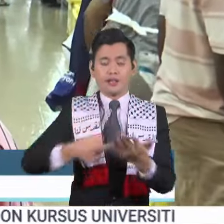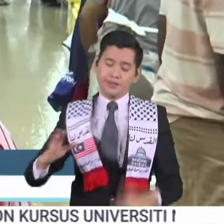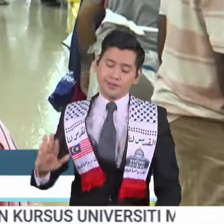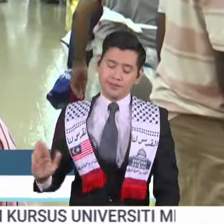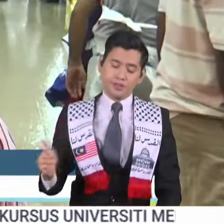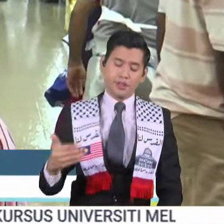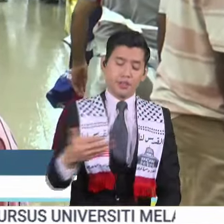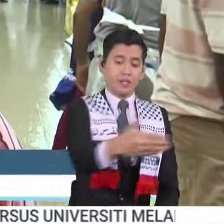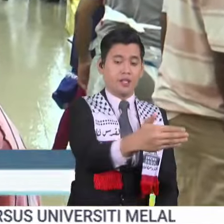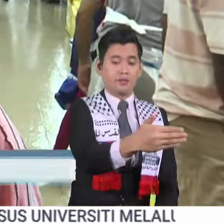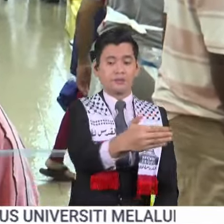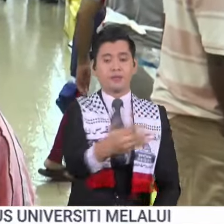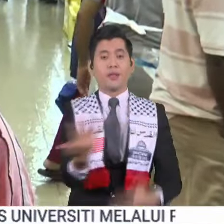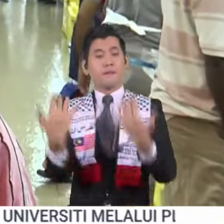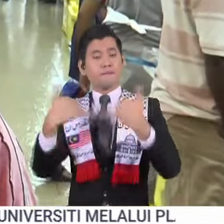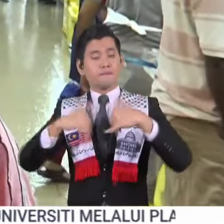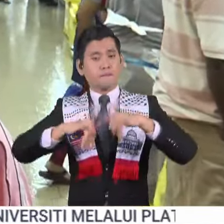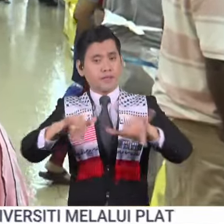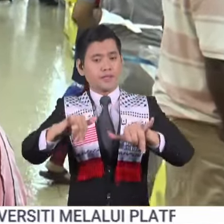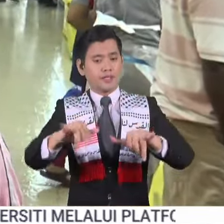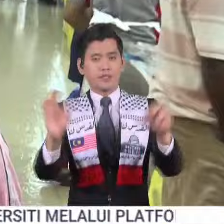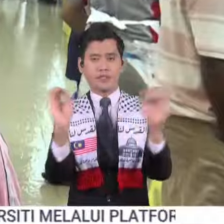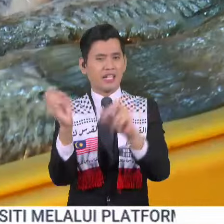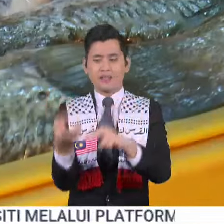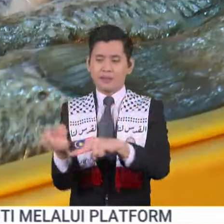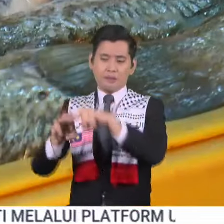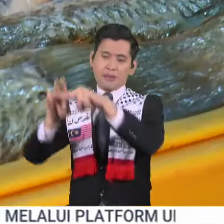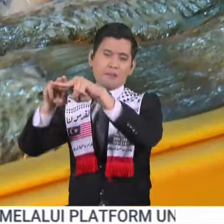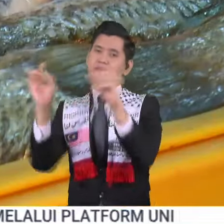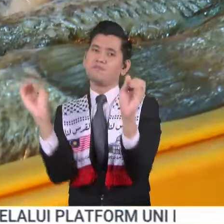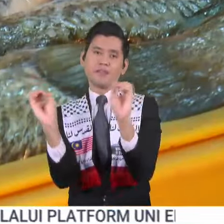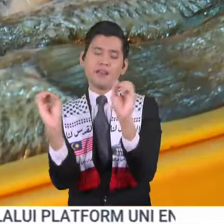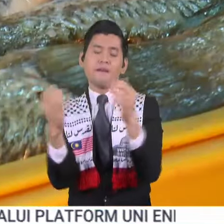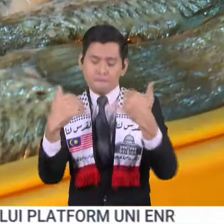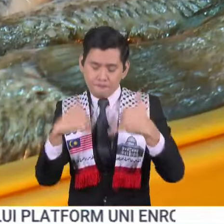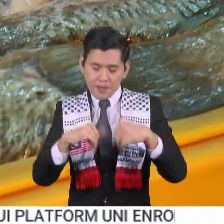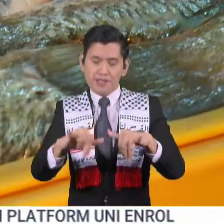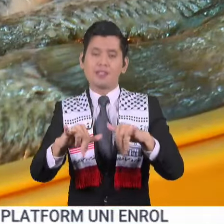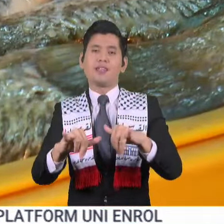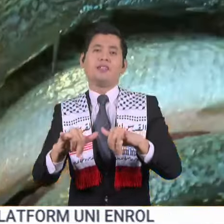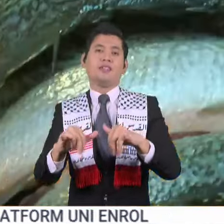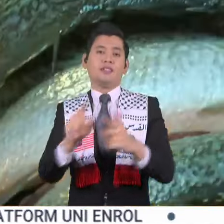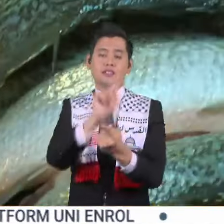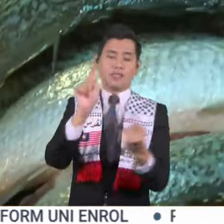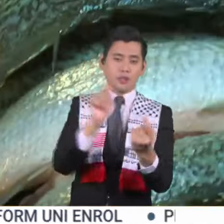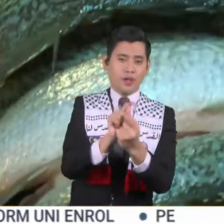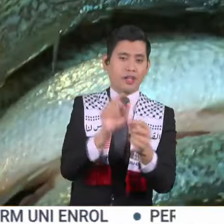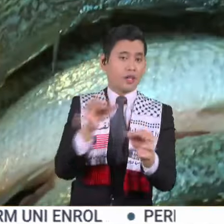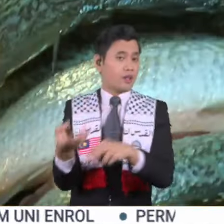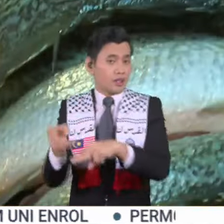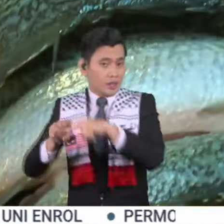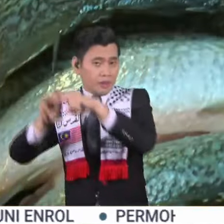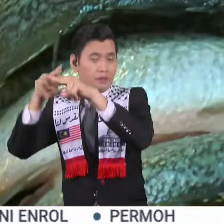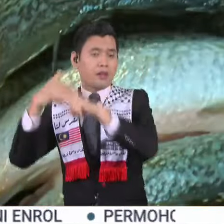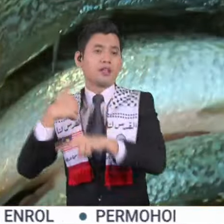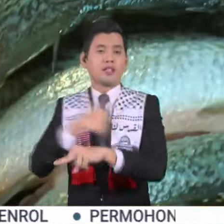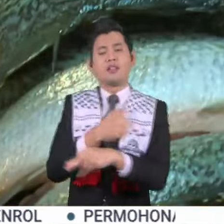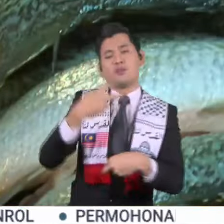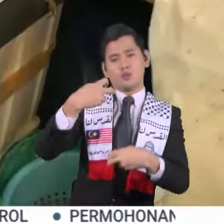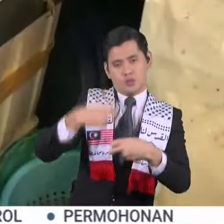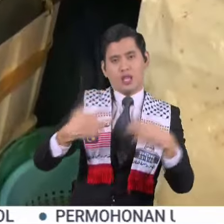ikan masih tak ada naik sangatlah. Maintain jugalah. Sebab kalau naik pun kita pun susah jual